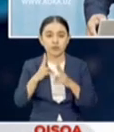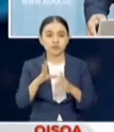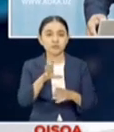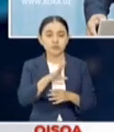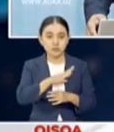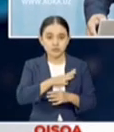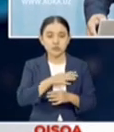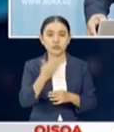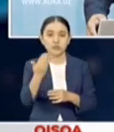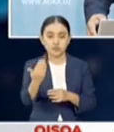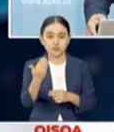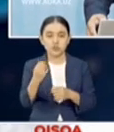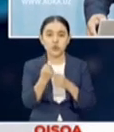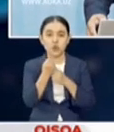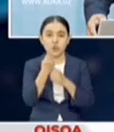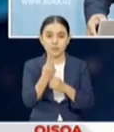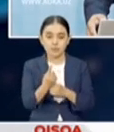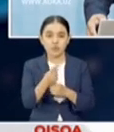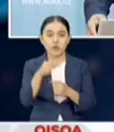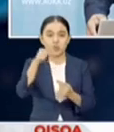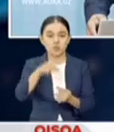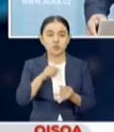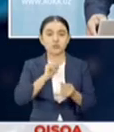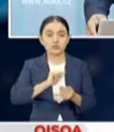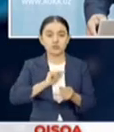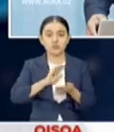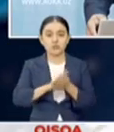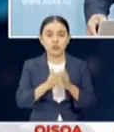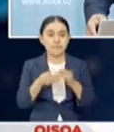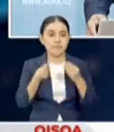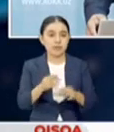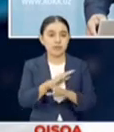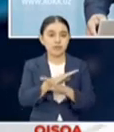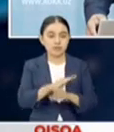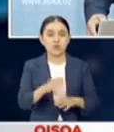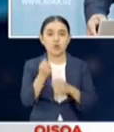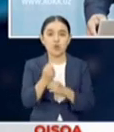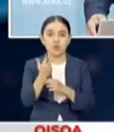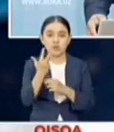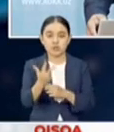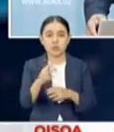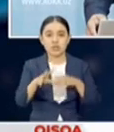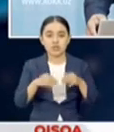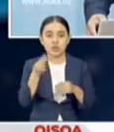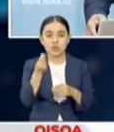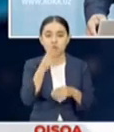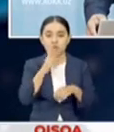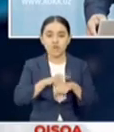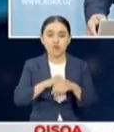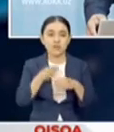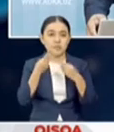tushgan bo'lib, shulardan 11 tasi munosib mehnat sharoitlari yaratilmaganligi, 13 tasi terim pullari uz